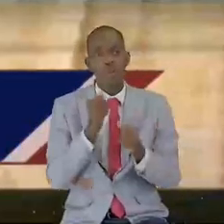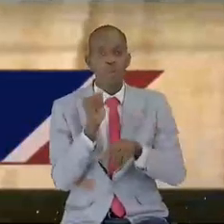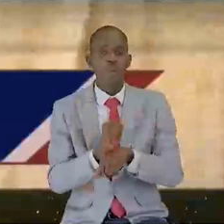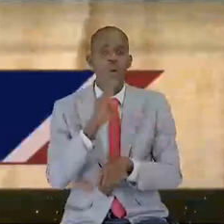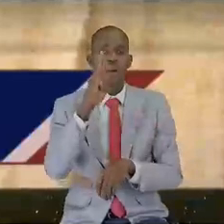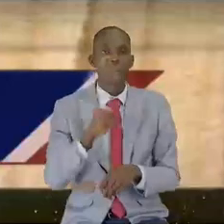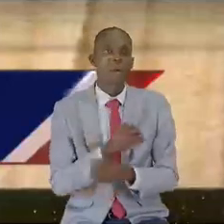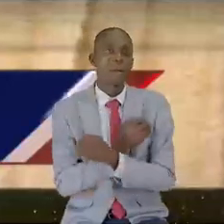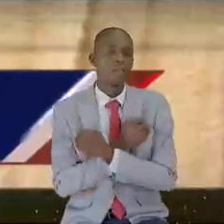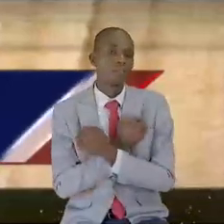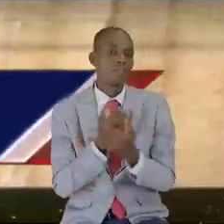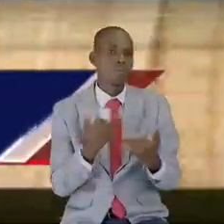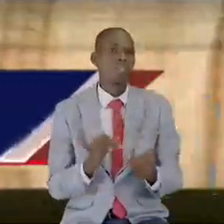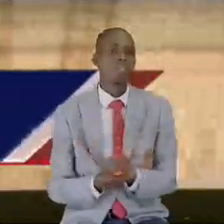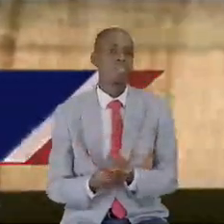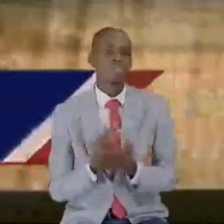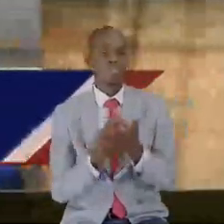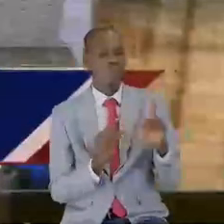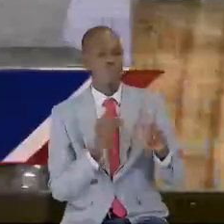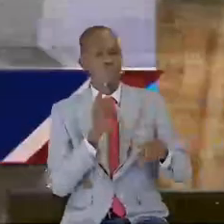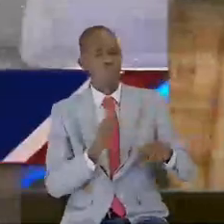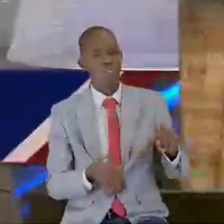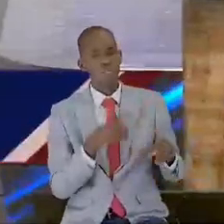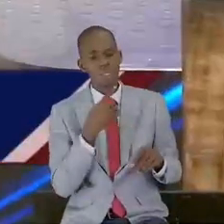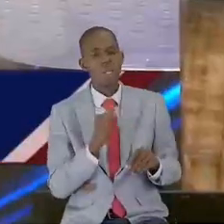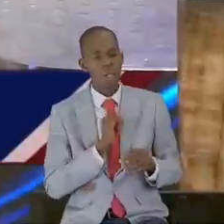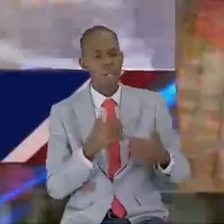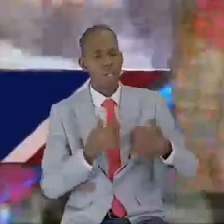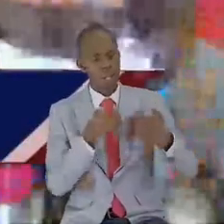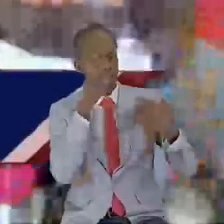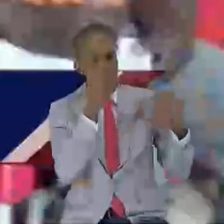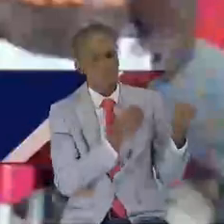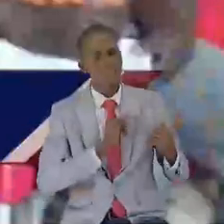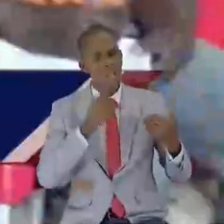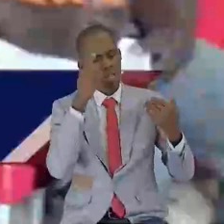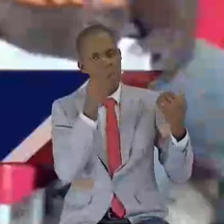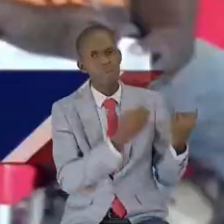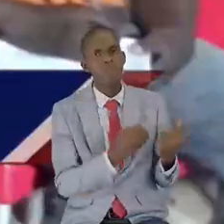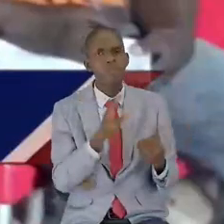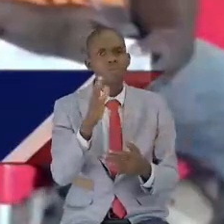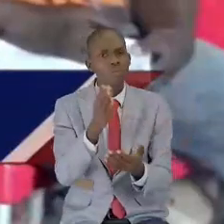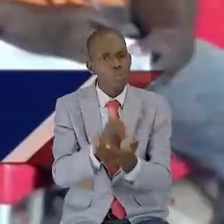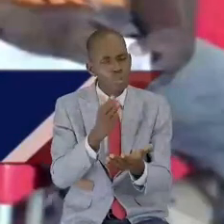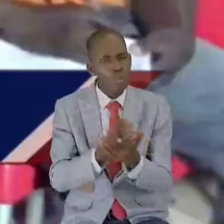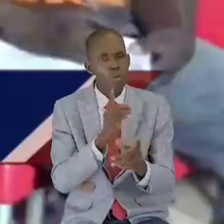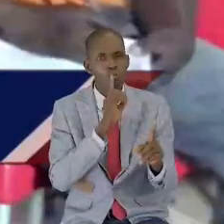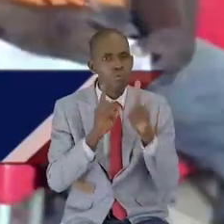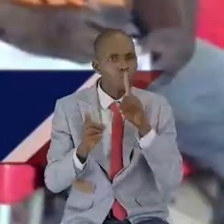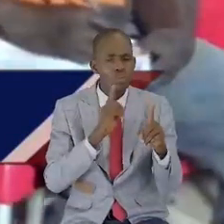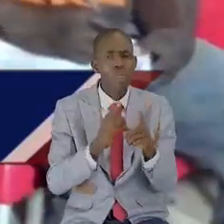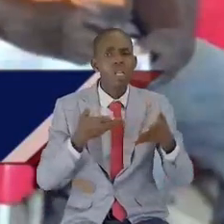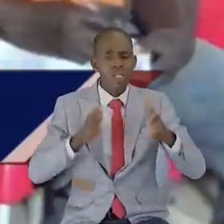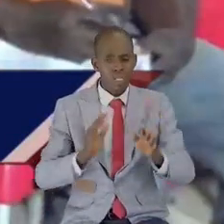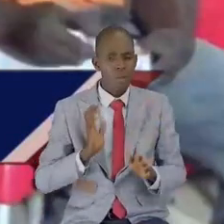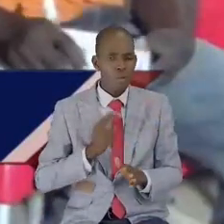charité, par l'amour. Quelqu'un ne peut pas dire, j'ai la foi, j'ai la foi. On dit, cesse de parler, voyons l'évidence,